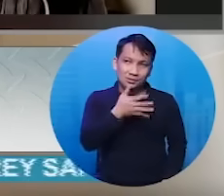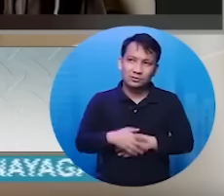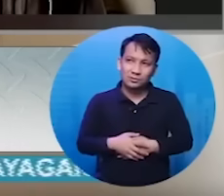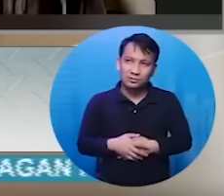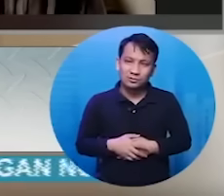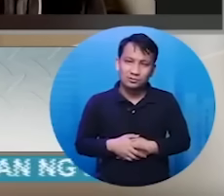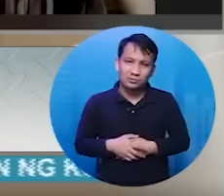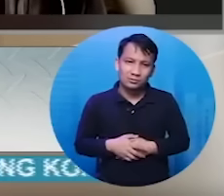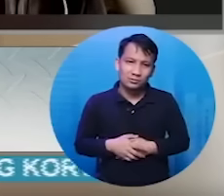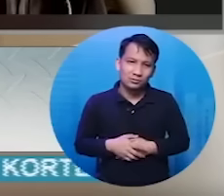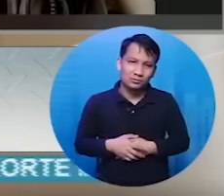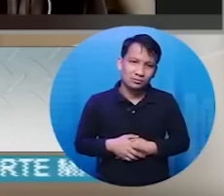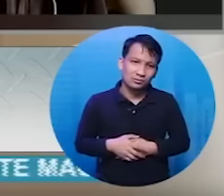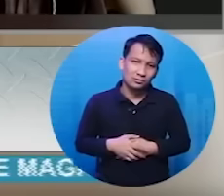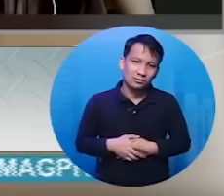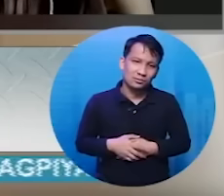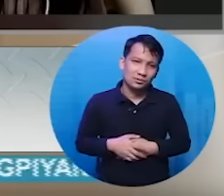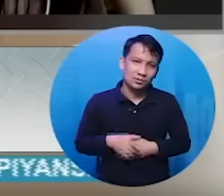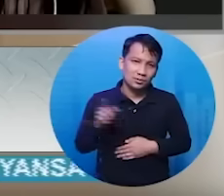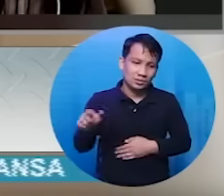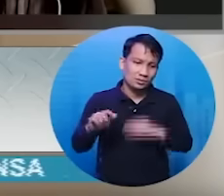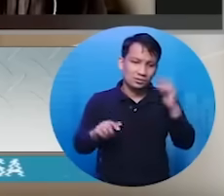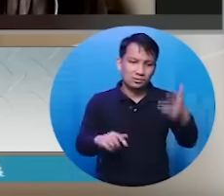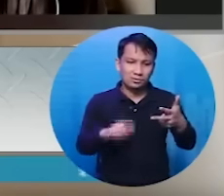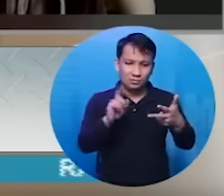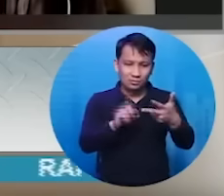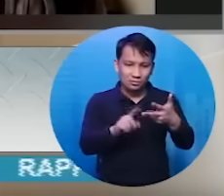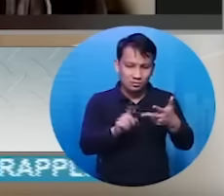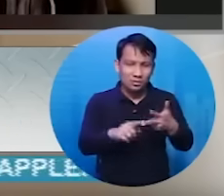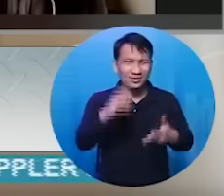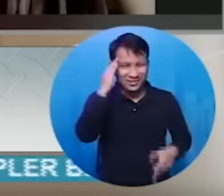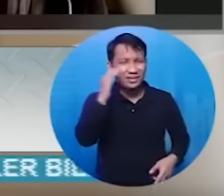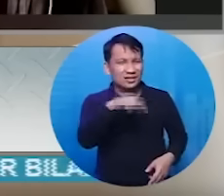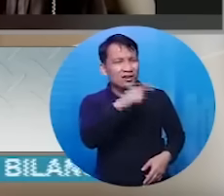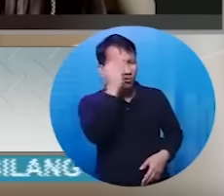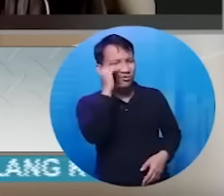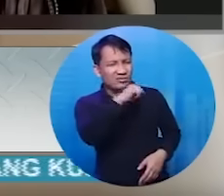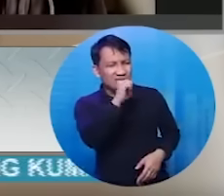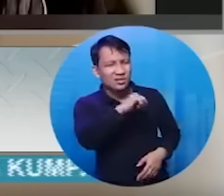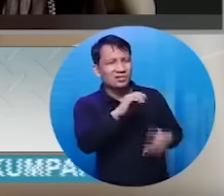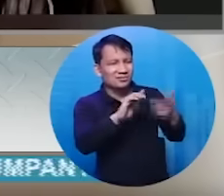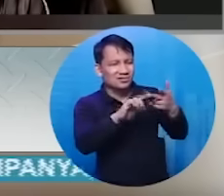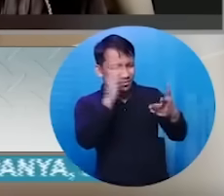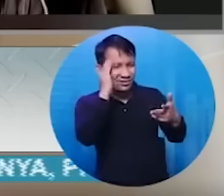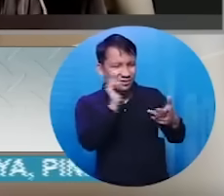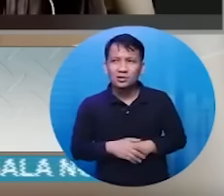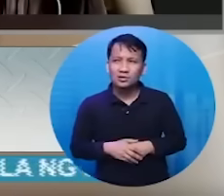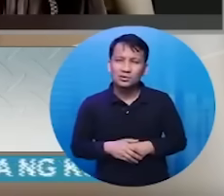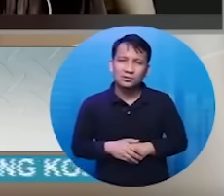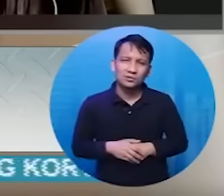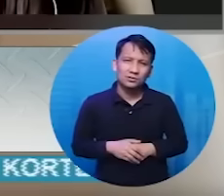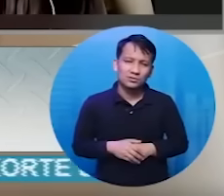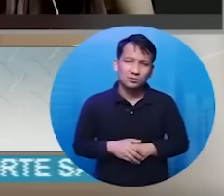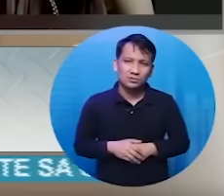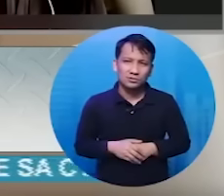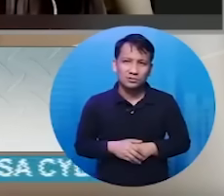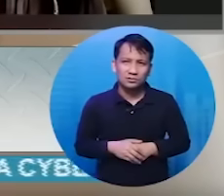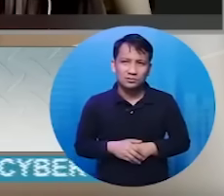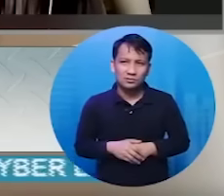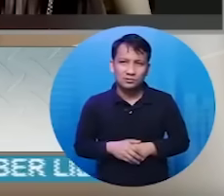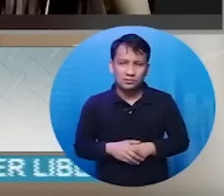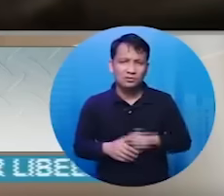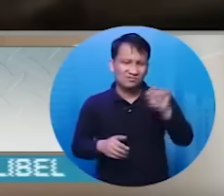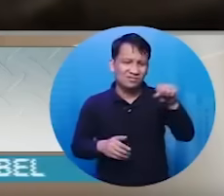Mama. Kami ni Gerald, kaming tatlong magkakapatid. Hello, hello. Oo, kilala na kita. Kilala na kita. Kilala